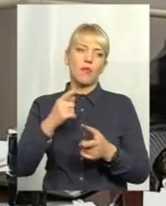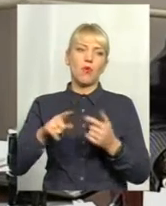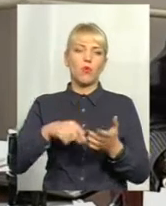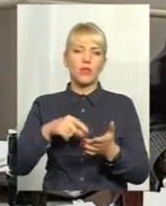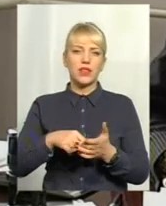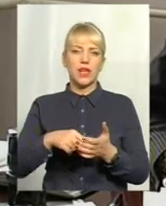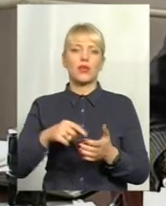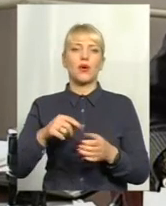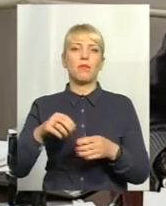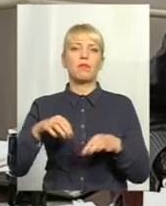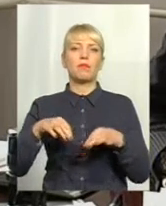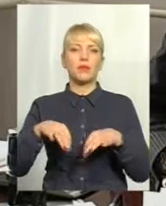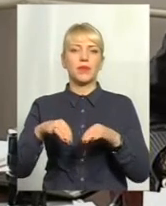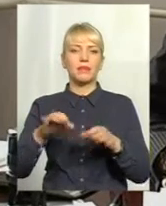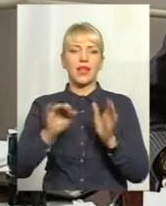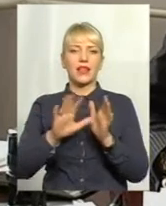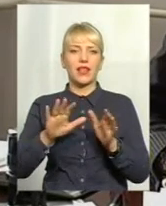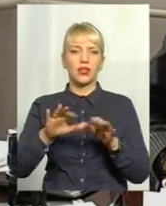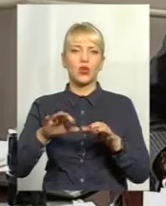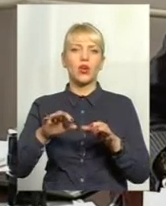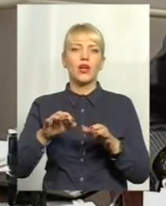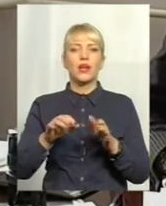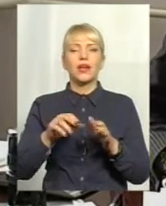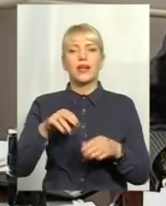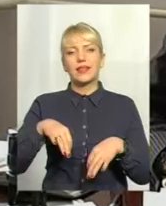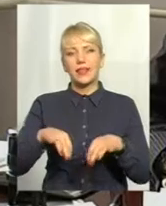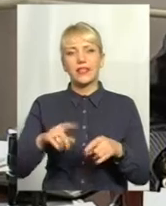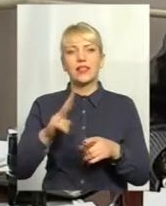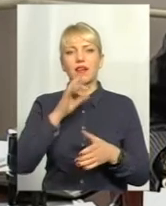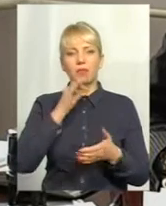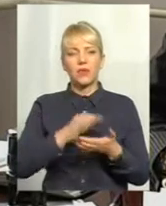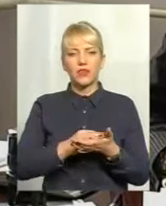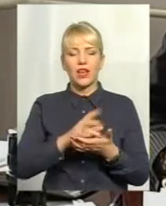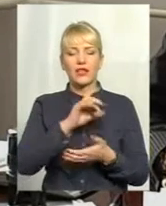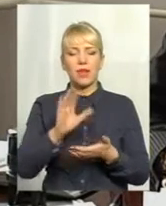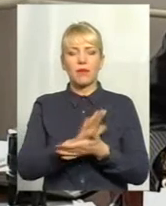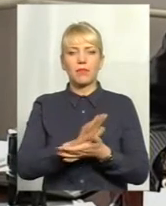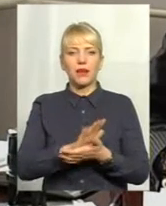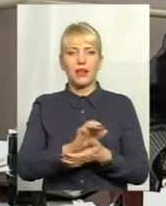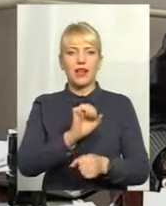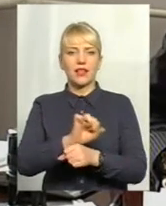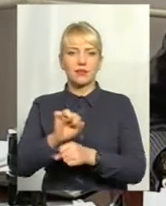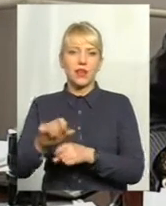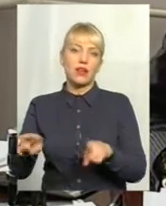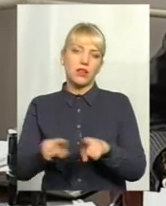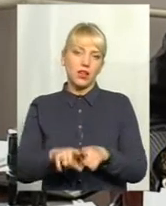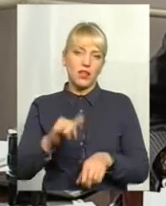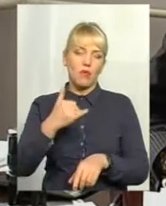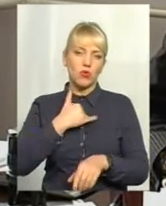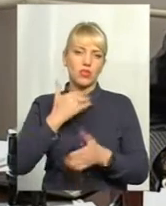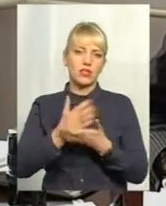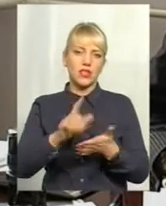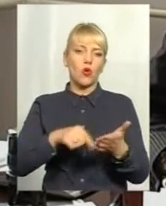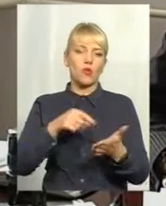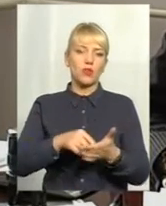підприємство «Електротранс». У них є спеціальна бригада, яка відповідає за прибирання зупинок. Так само у нас є